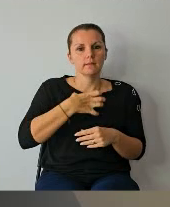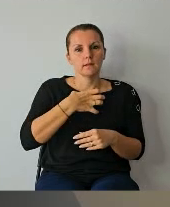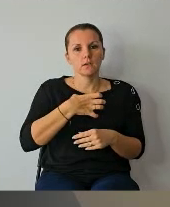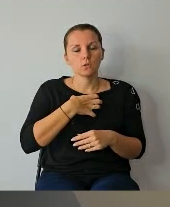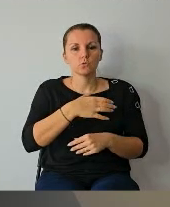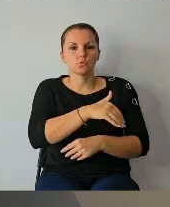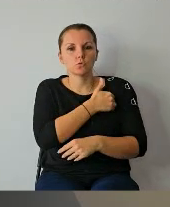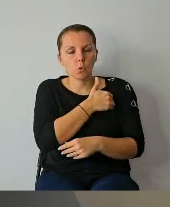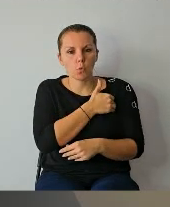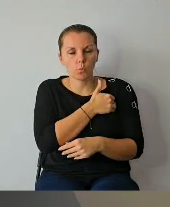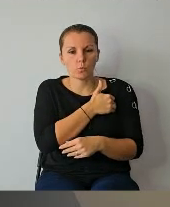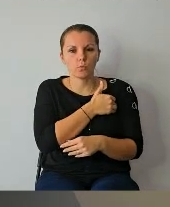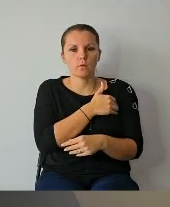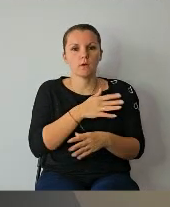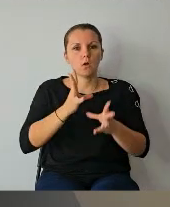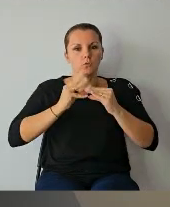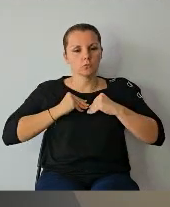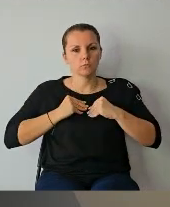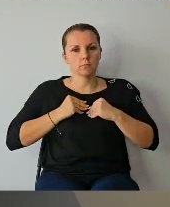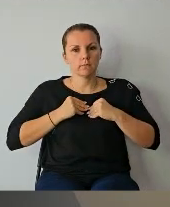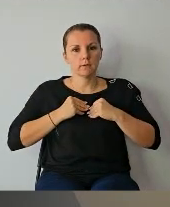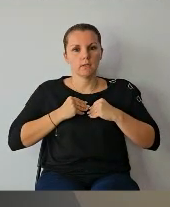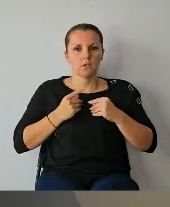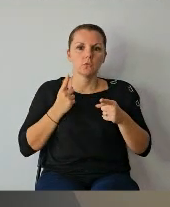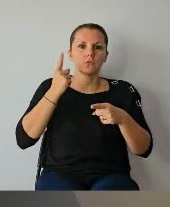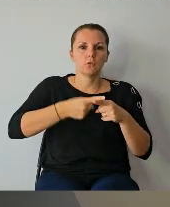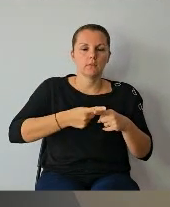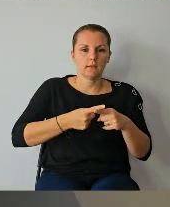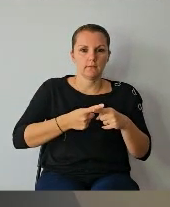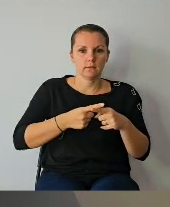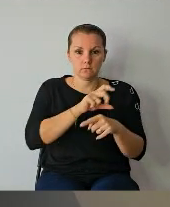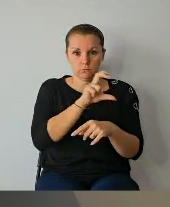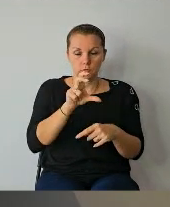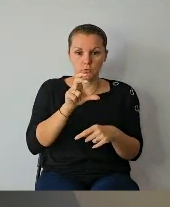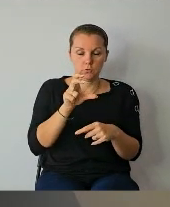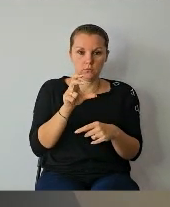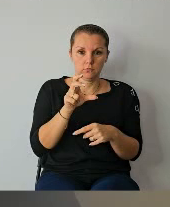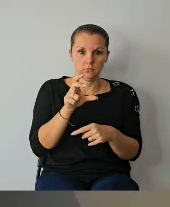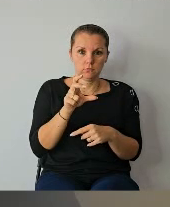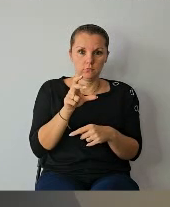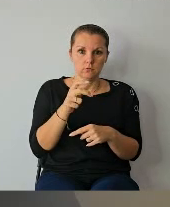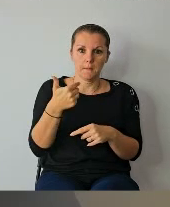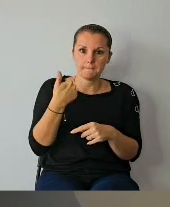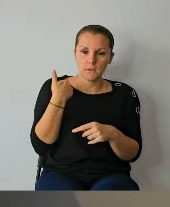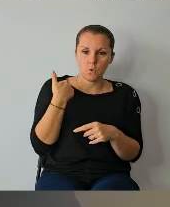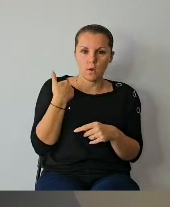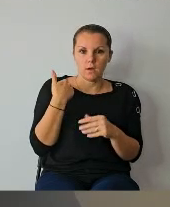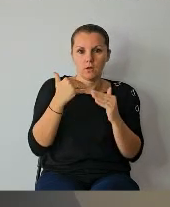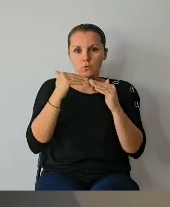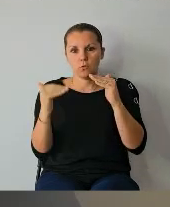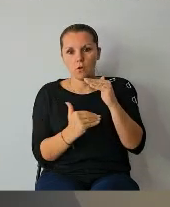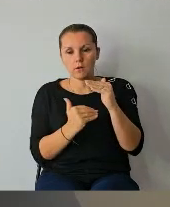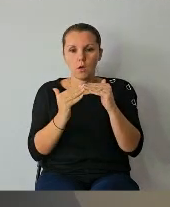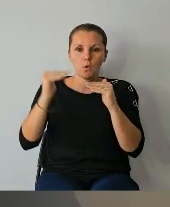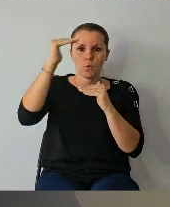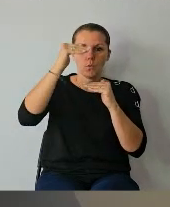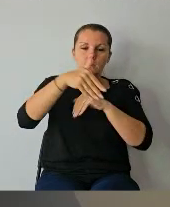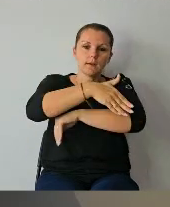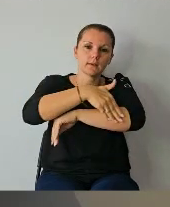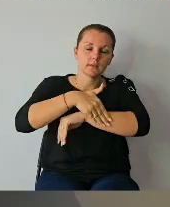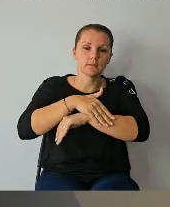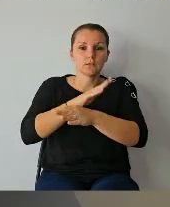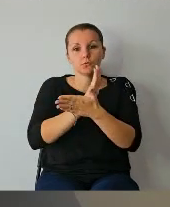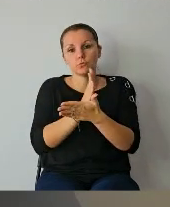szkół na terenie gminy Boguchwała otrzymywali taki dodatek? Czy to była ta dolna czy górna granica, czy nie wiem, gdzieś po